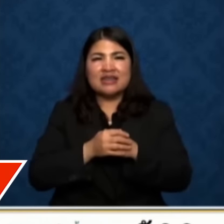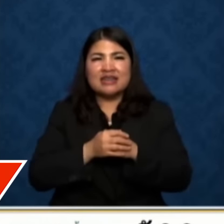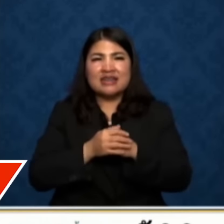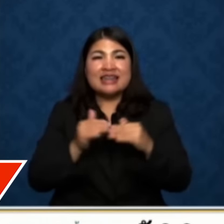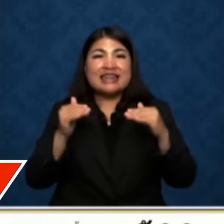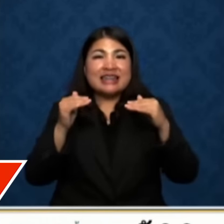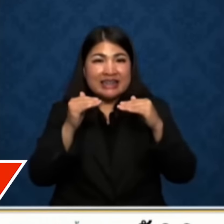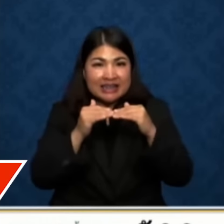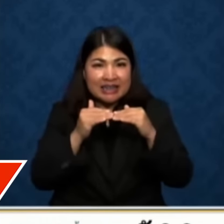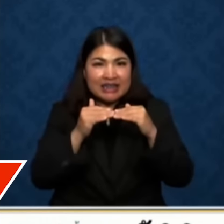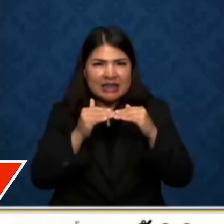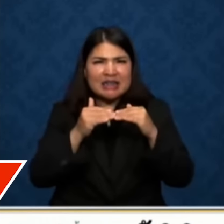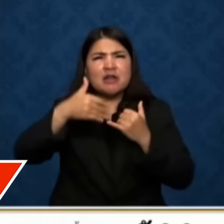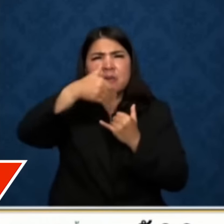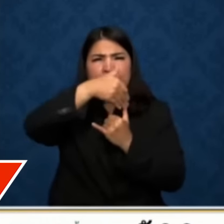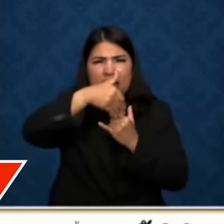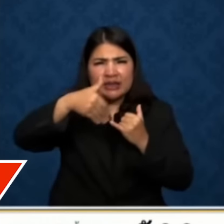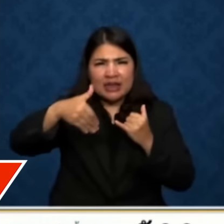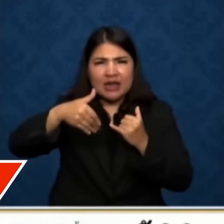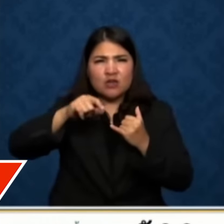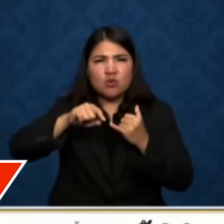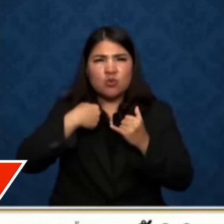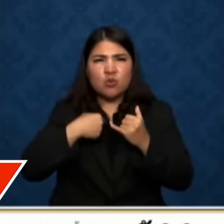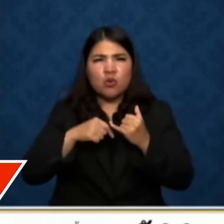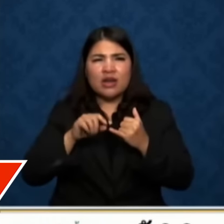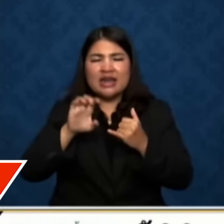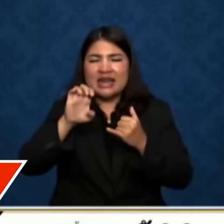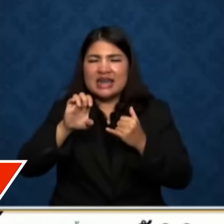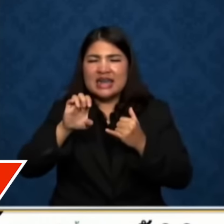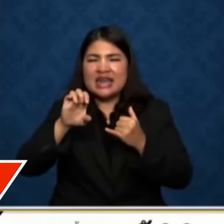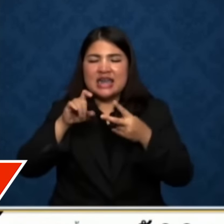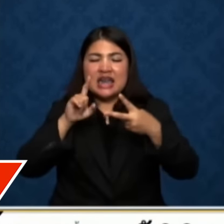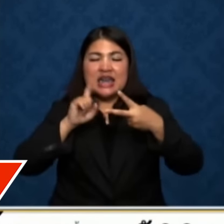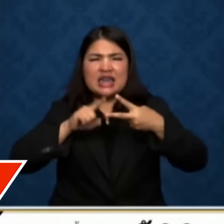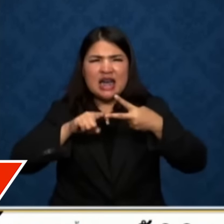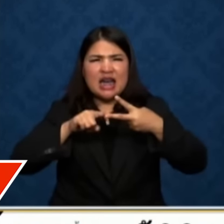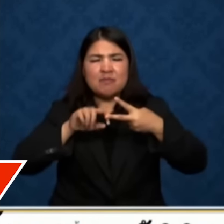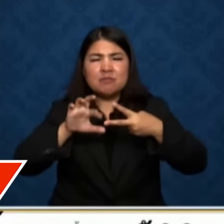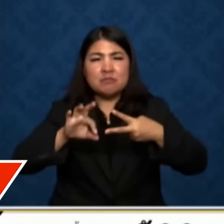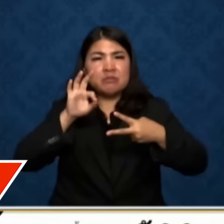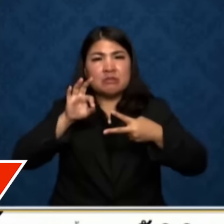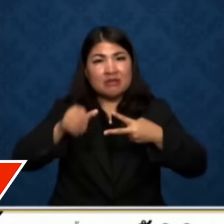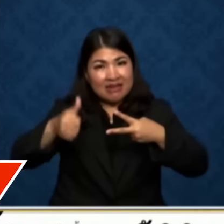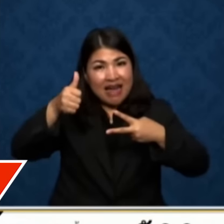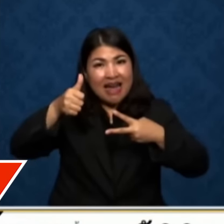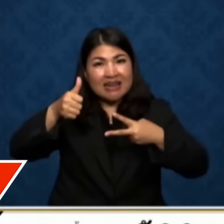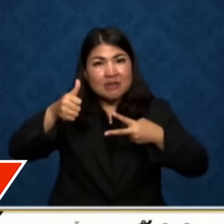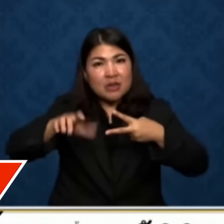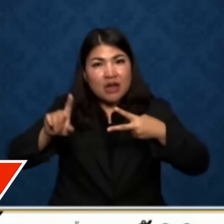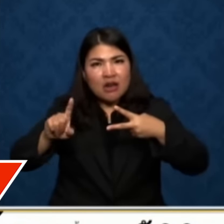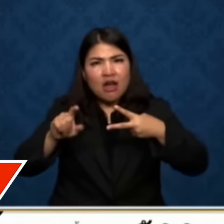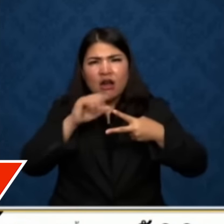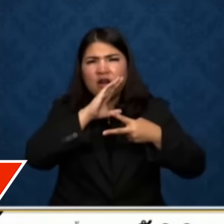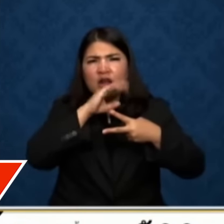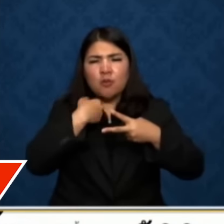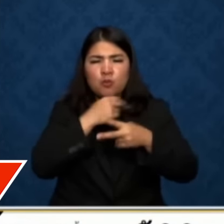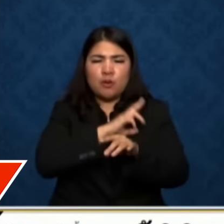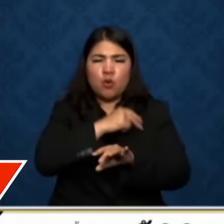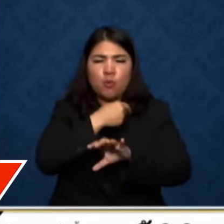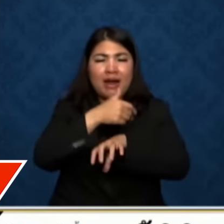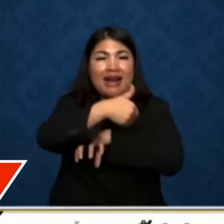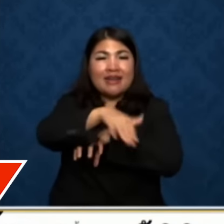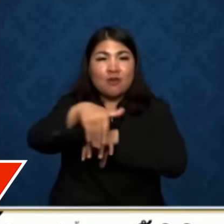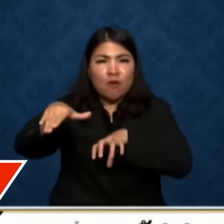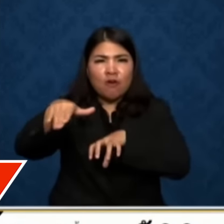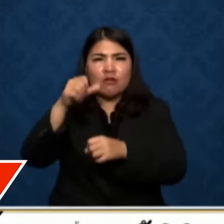จะได้รับการผ่าตัดด้วย elective case หรือไม่ที่โรงพยาบาลข้างนอกทำได้ไหม